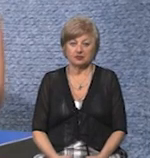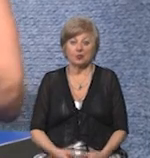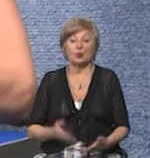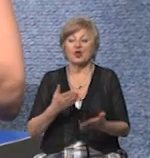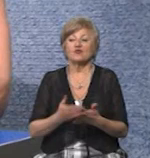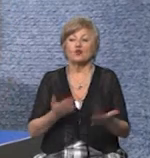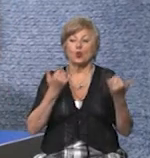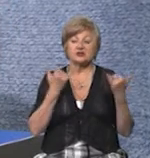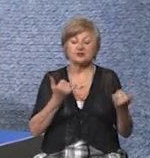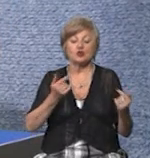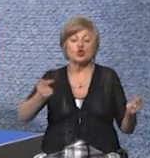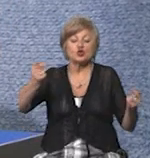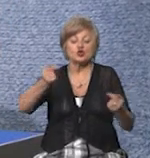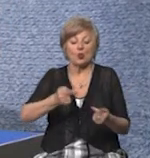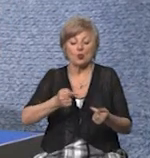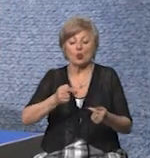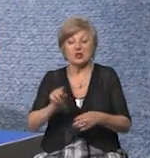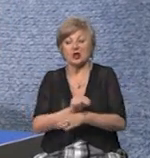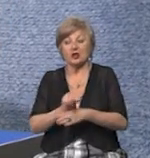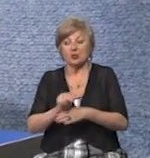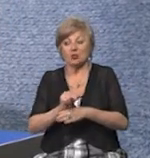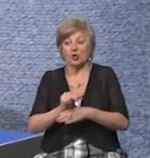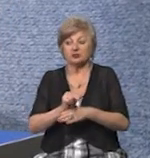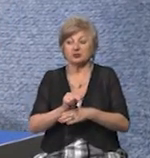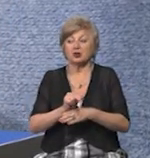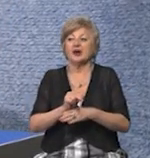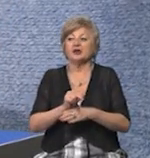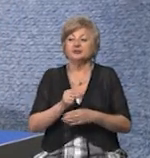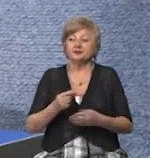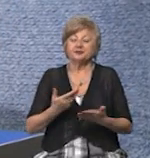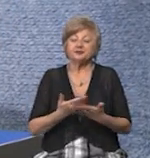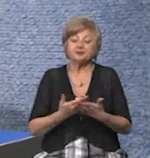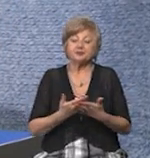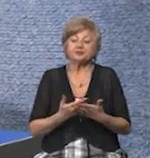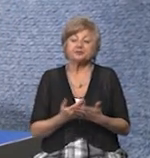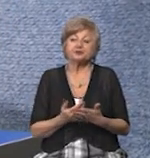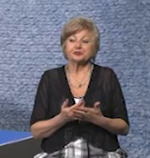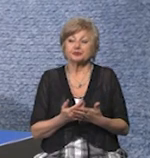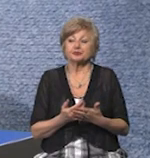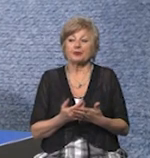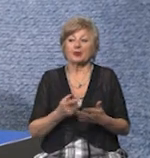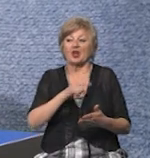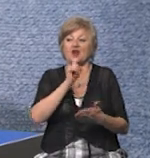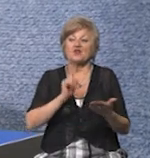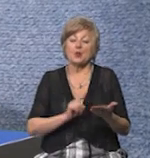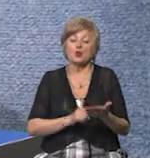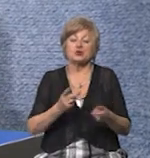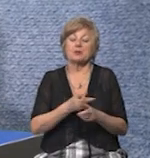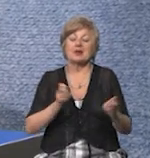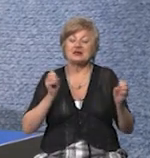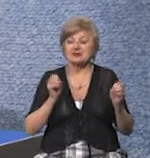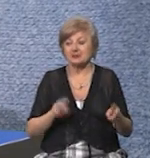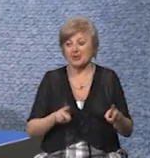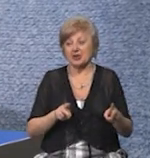Отже, сьогодні співпали ці два ремонти і про свято ремонту доріг, і про те, про питання безпеки,